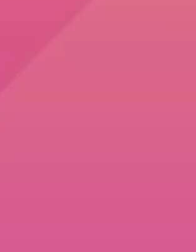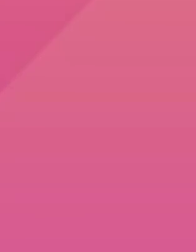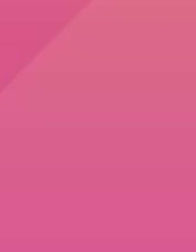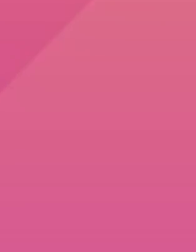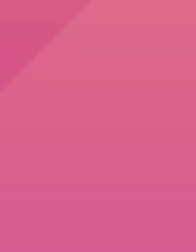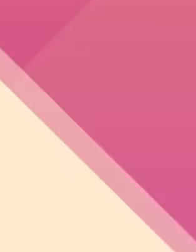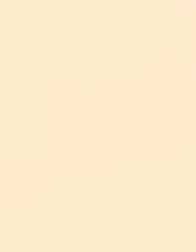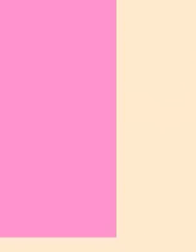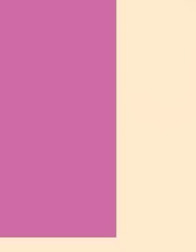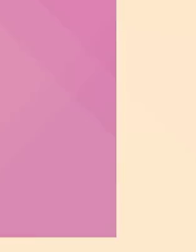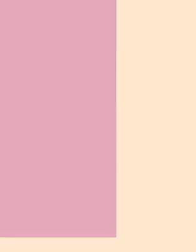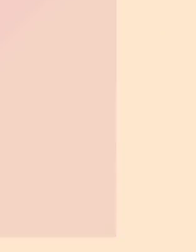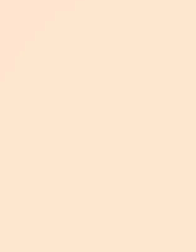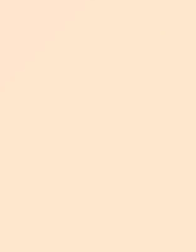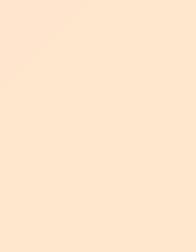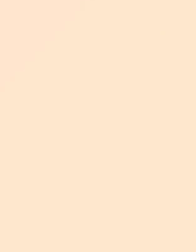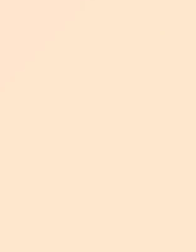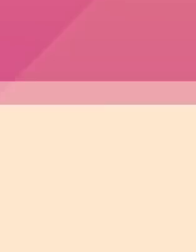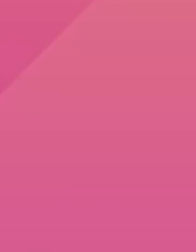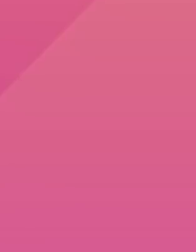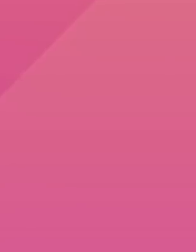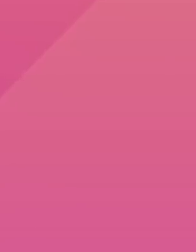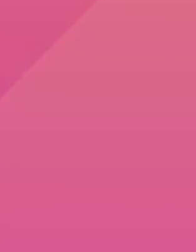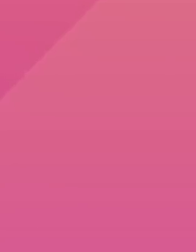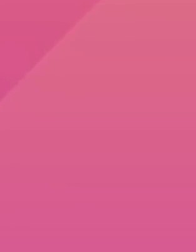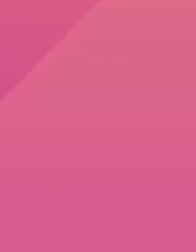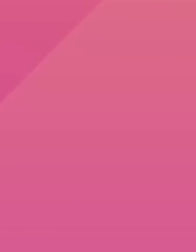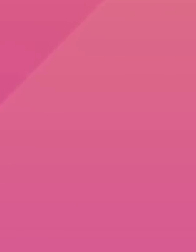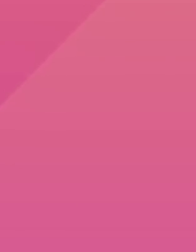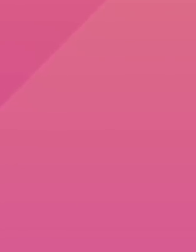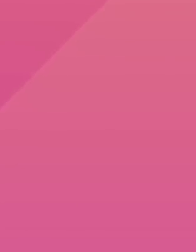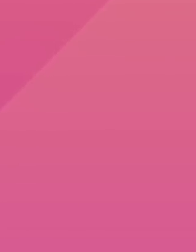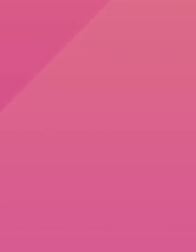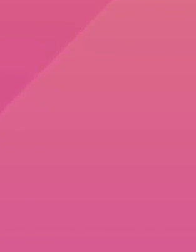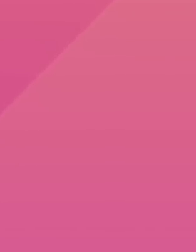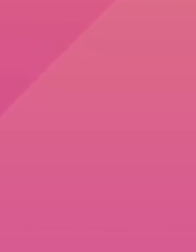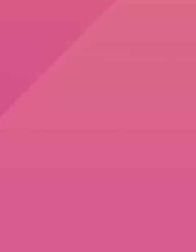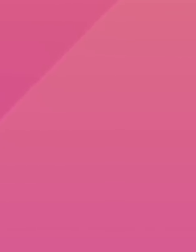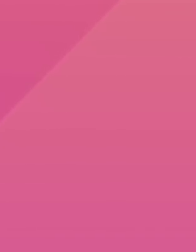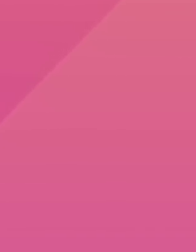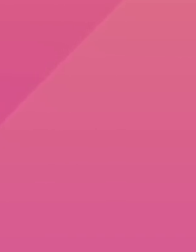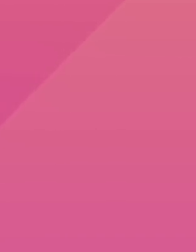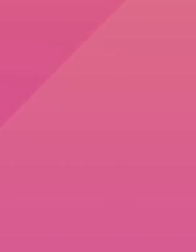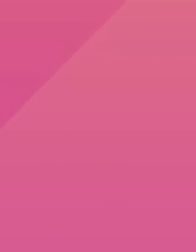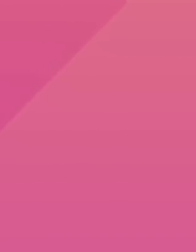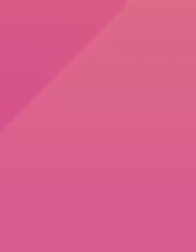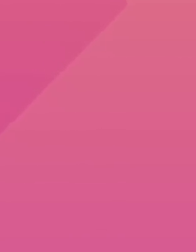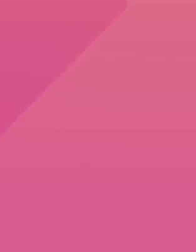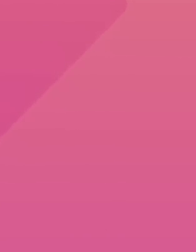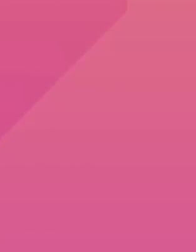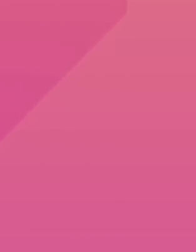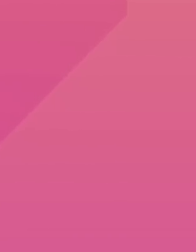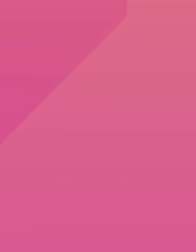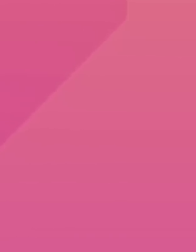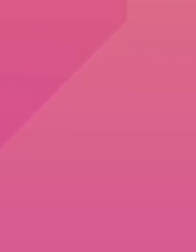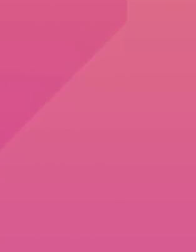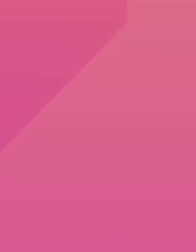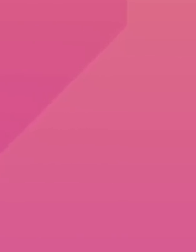이 프로그램은 여러분의 미디어 선교 후원으로 제작되었습니다. 선교는 사명, 후원은